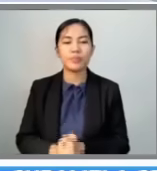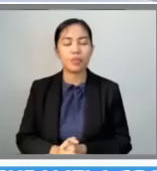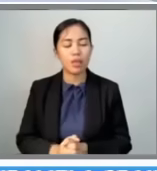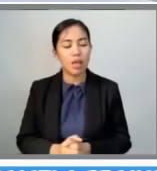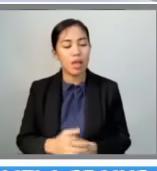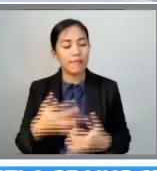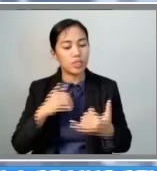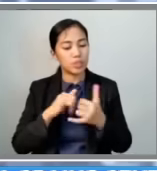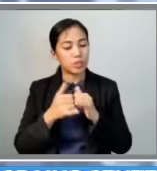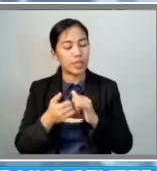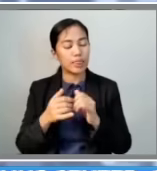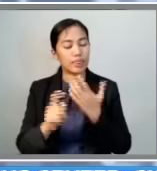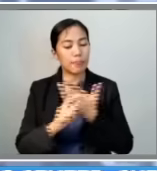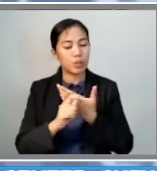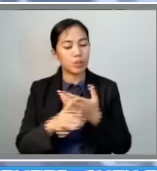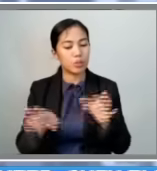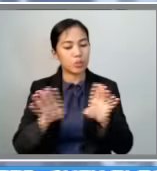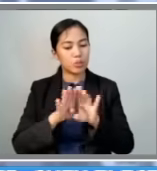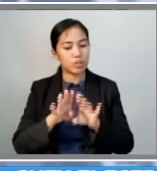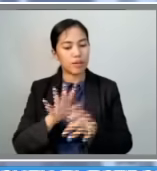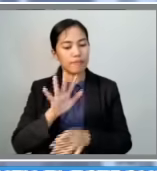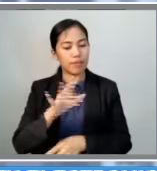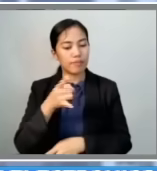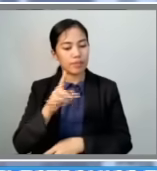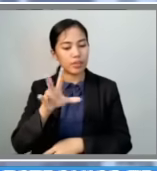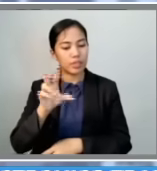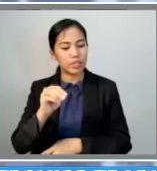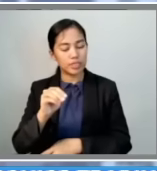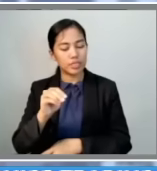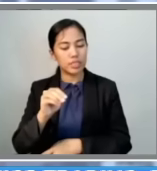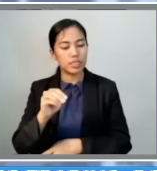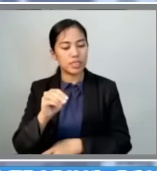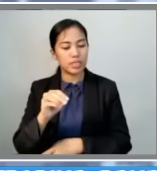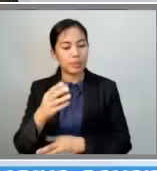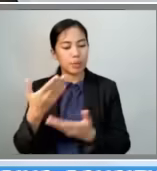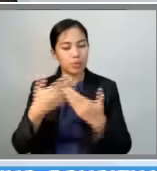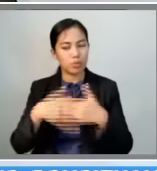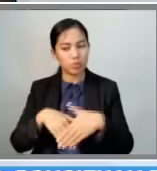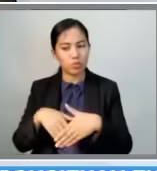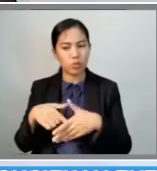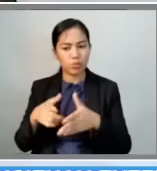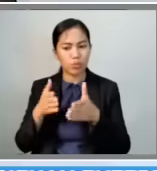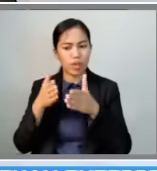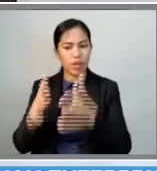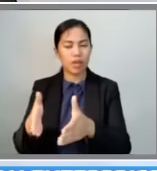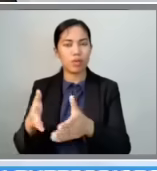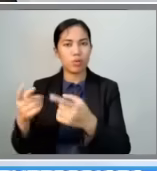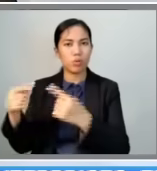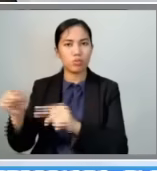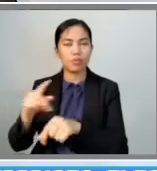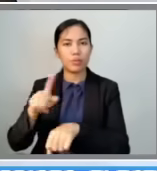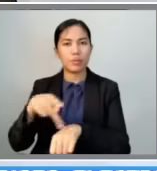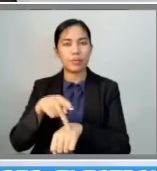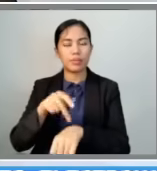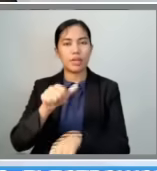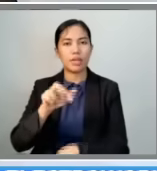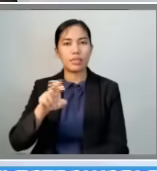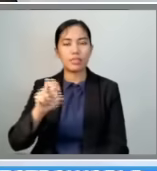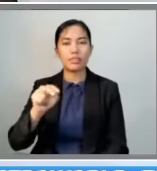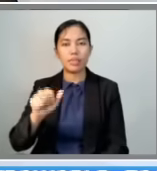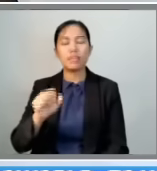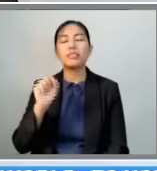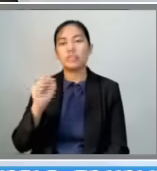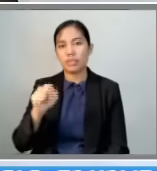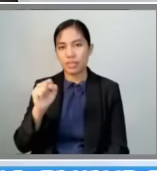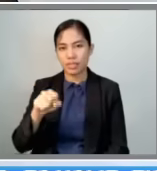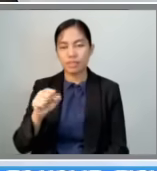ng 5:30 p.m. sa lahat ng public access points patungong Philippine Arena? Ito po ay fix na po at talagang naipabatid na natin, naipaalam na po